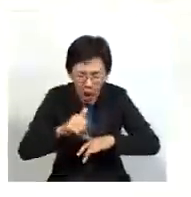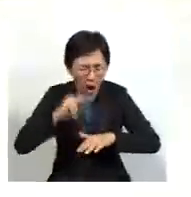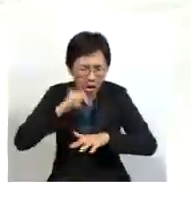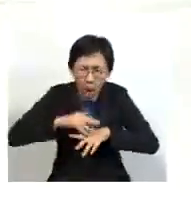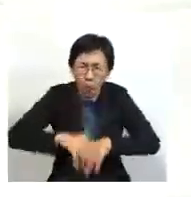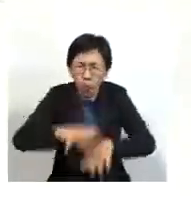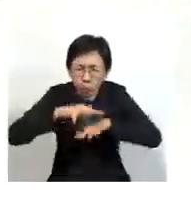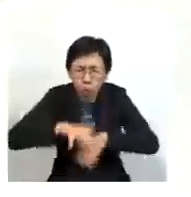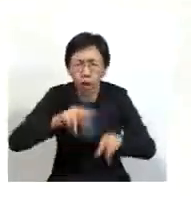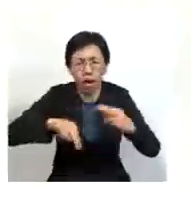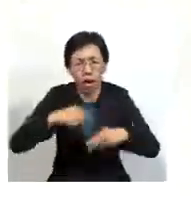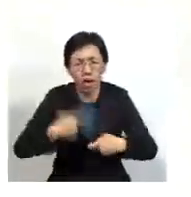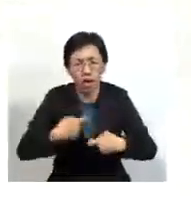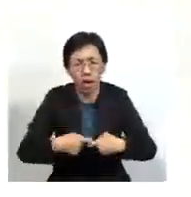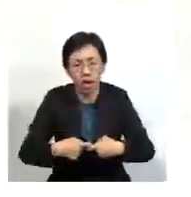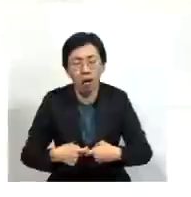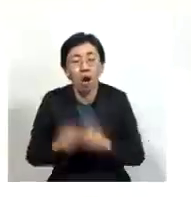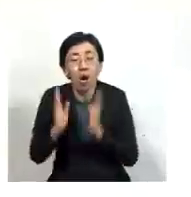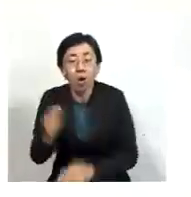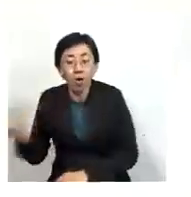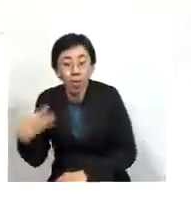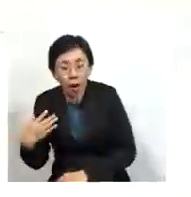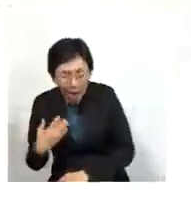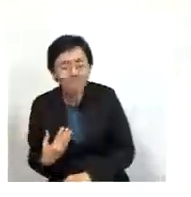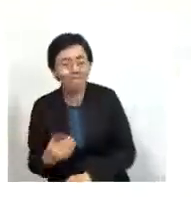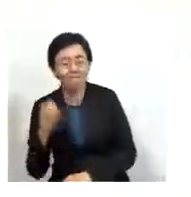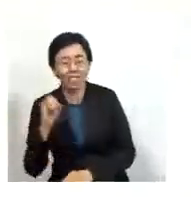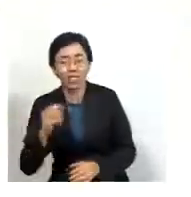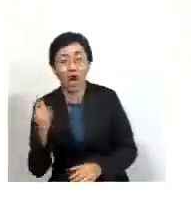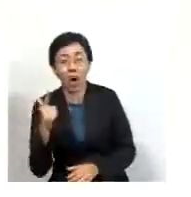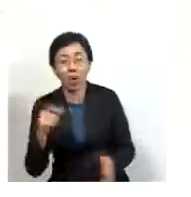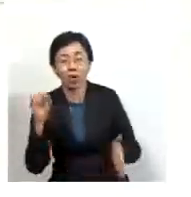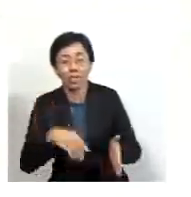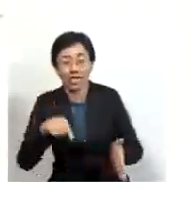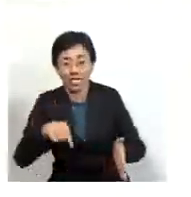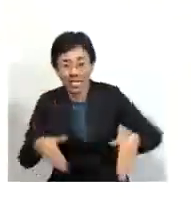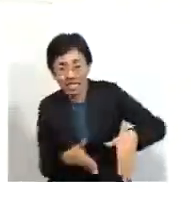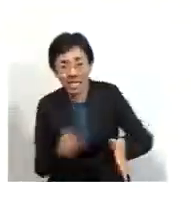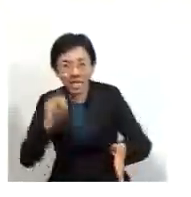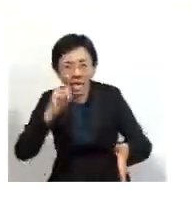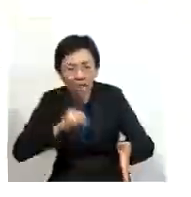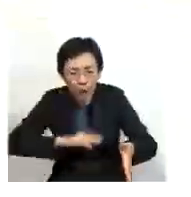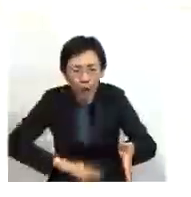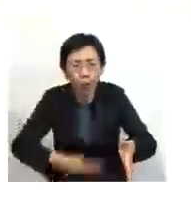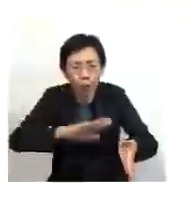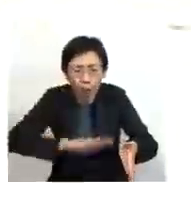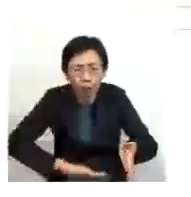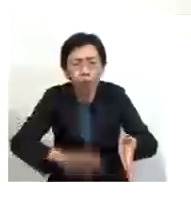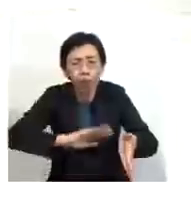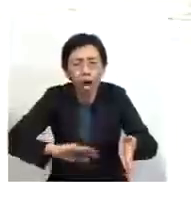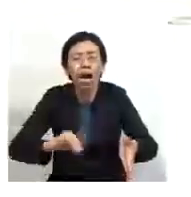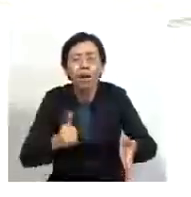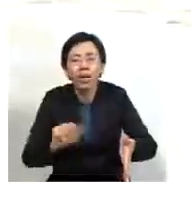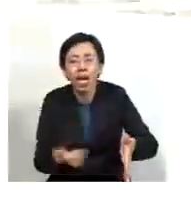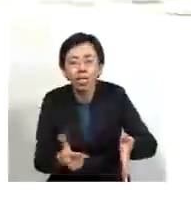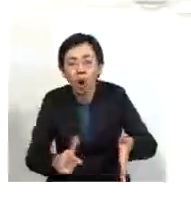ที่คนร้ายอ้างว่านำมาทิ้งไว้ใต้สะพานบริเวณนี้นะคะก็อาจจะไหลไปตามกระแสน้ำได้ค่ะขณะ